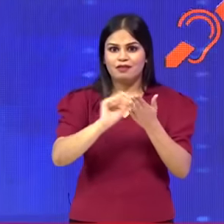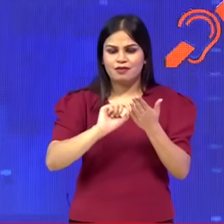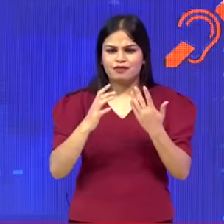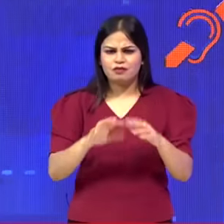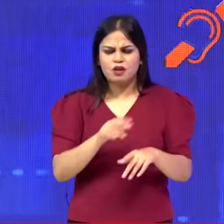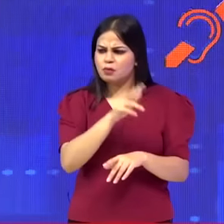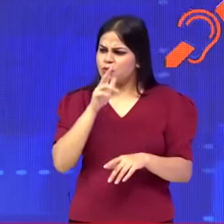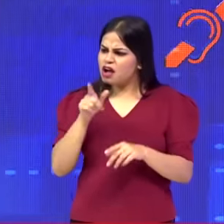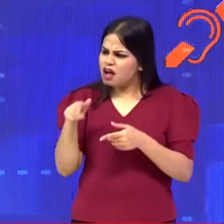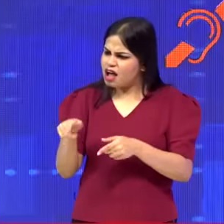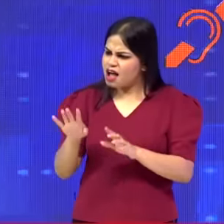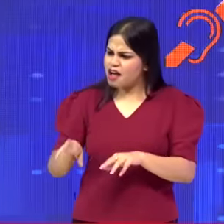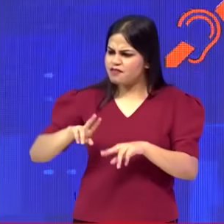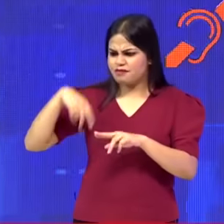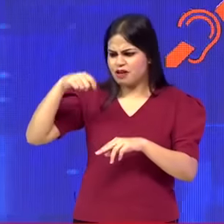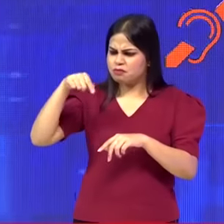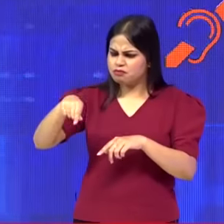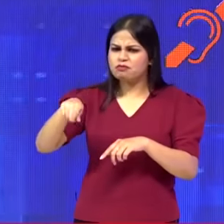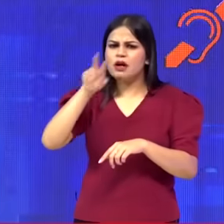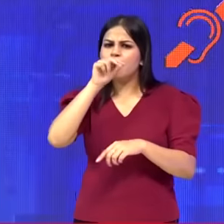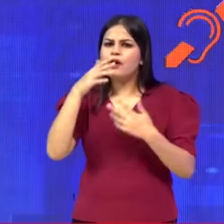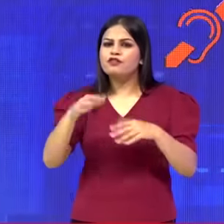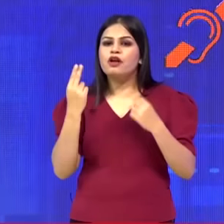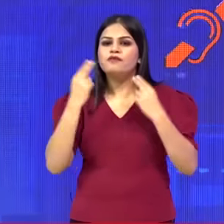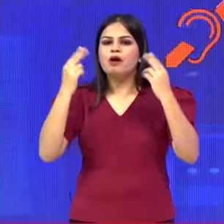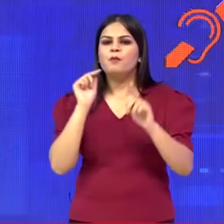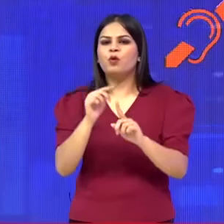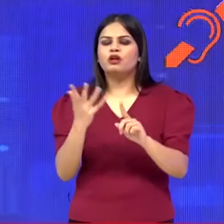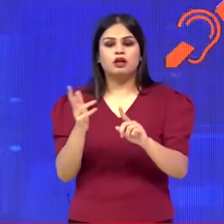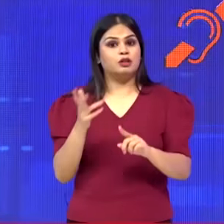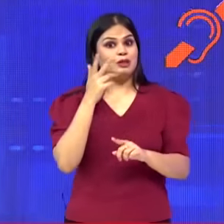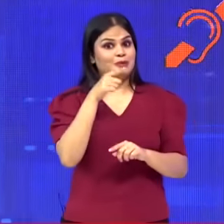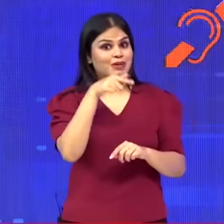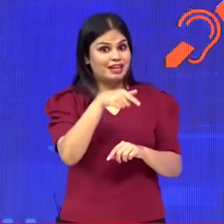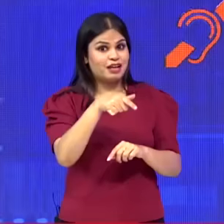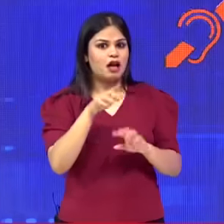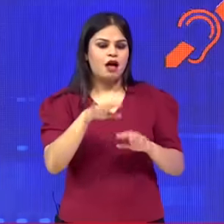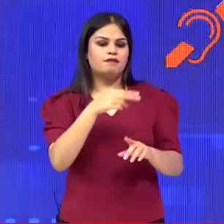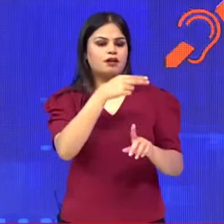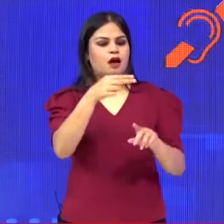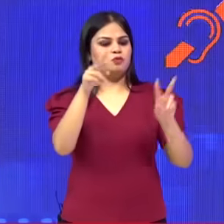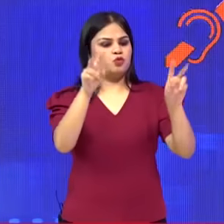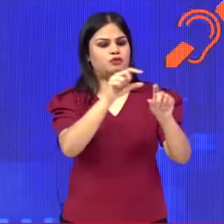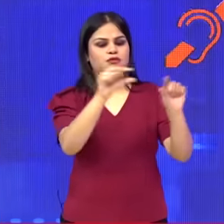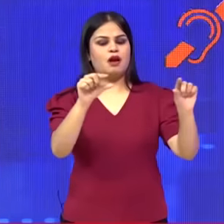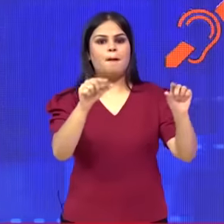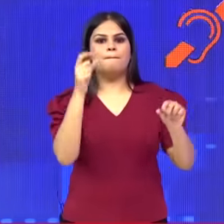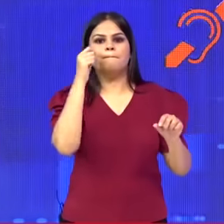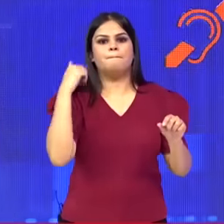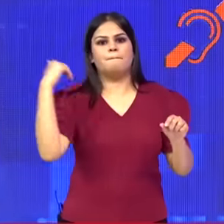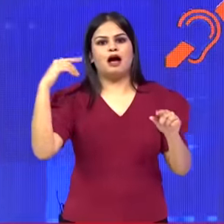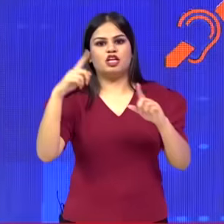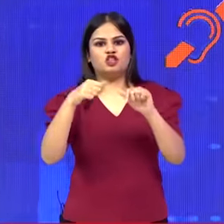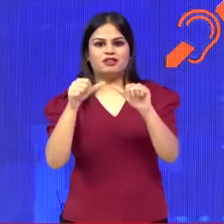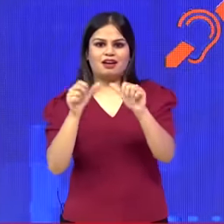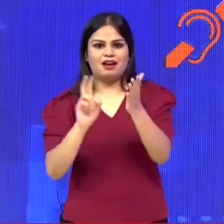किसी का भाई किसी की जान में? सर ये इस फिल्म का टाइटल था भाईजान, भाईजान, और